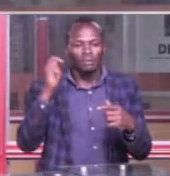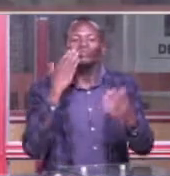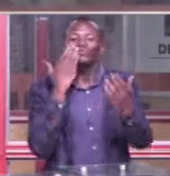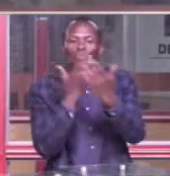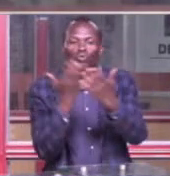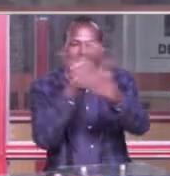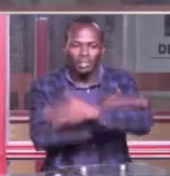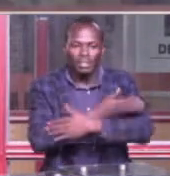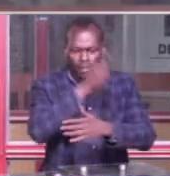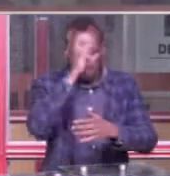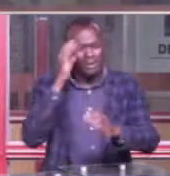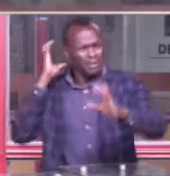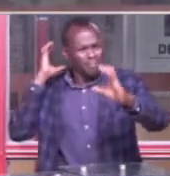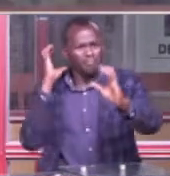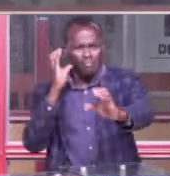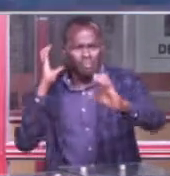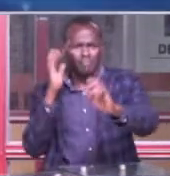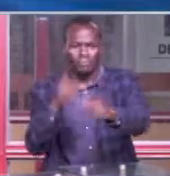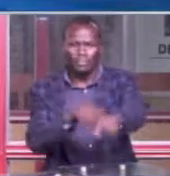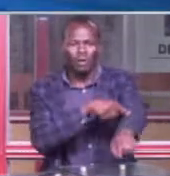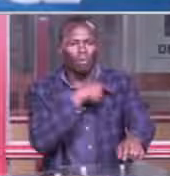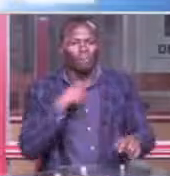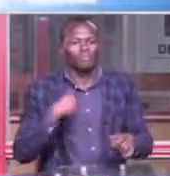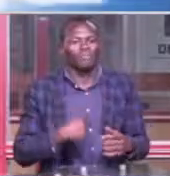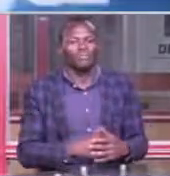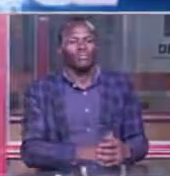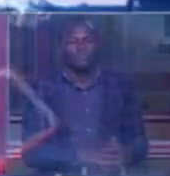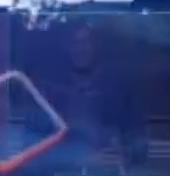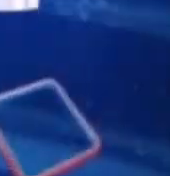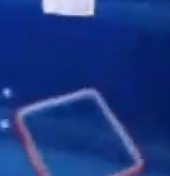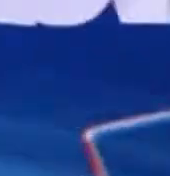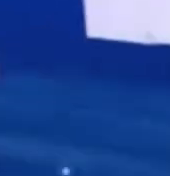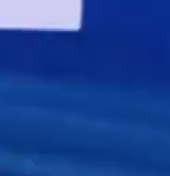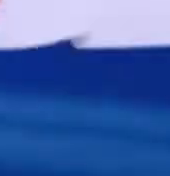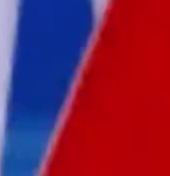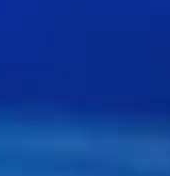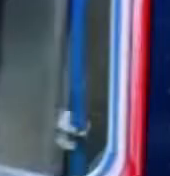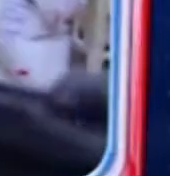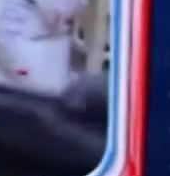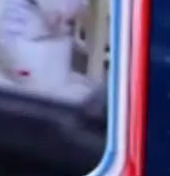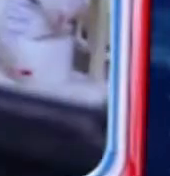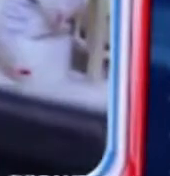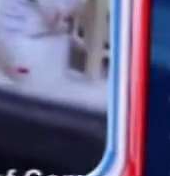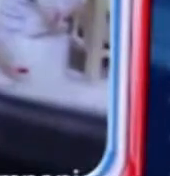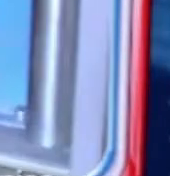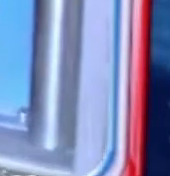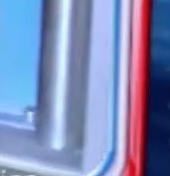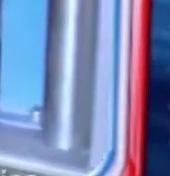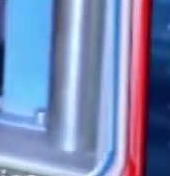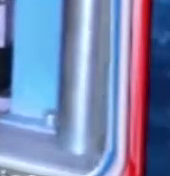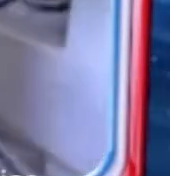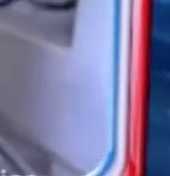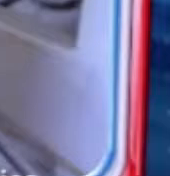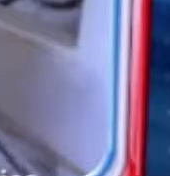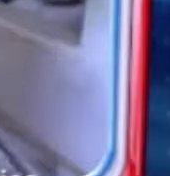bulungi. Ssaabasajja Kabaka wangala. Omukisa gw'omukono gwo wano ku Delta TV gukutuusibwako